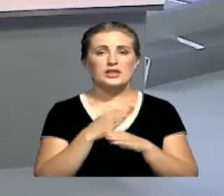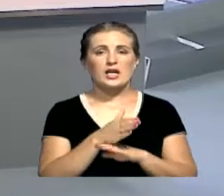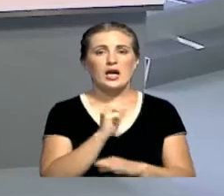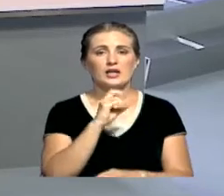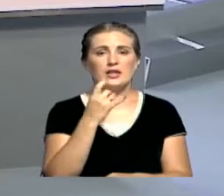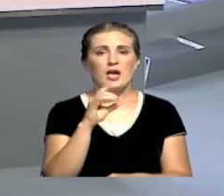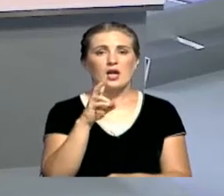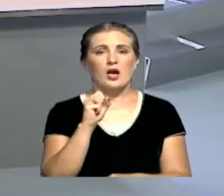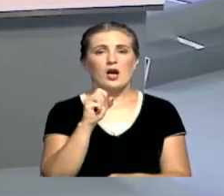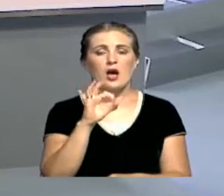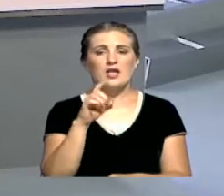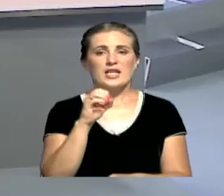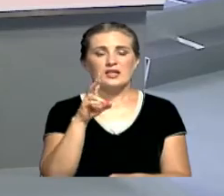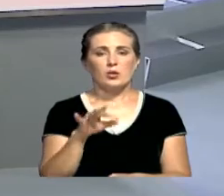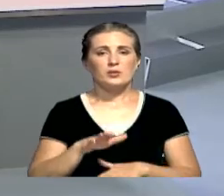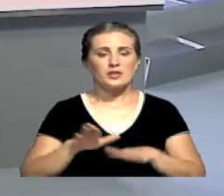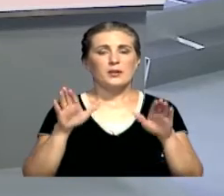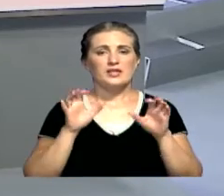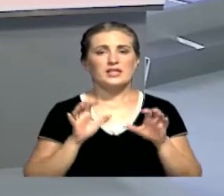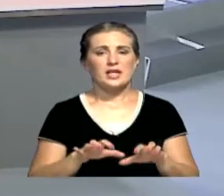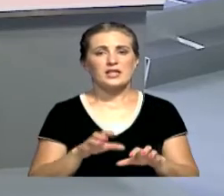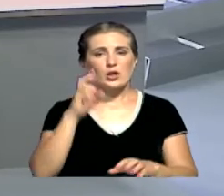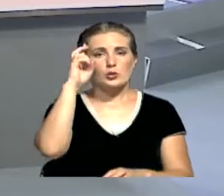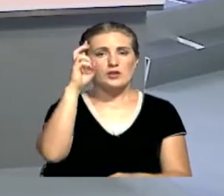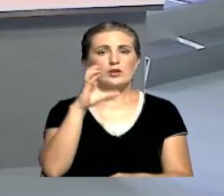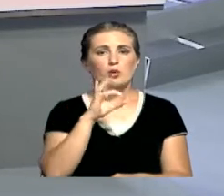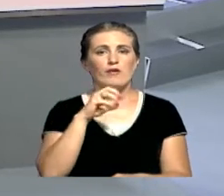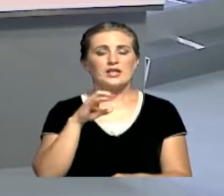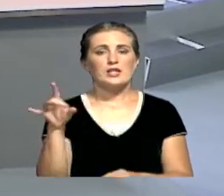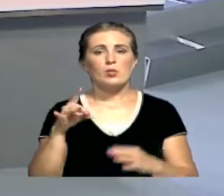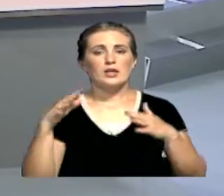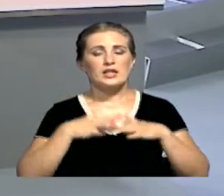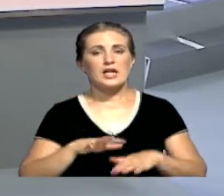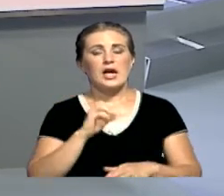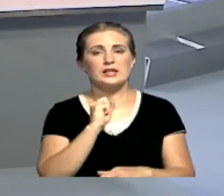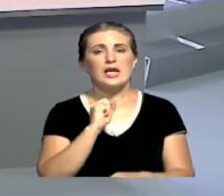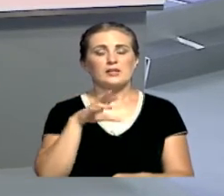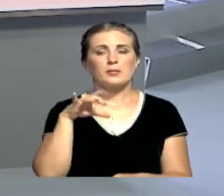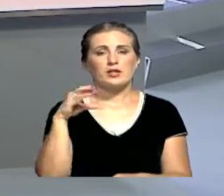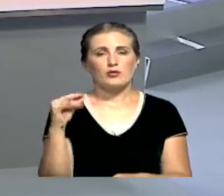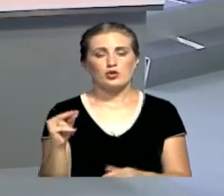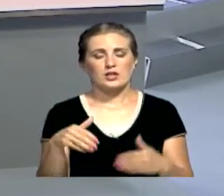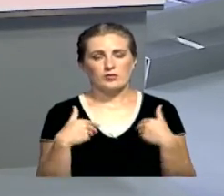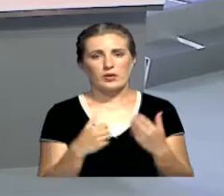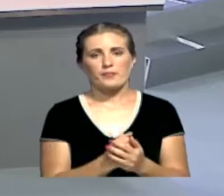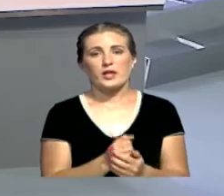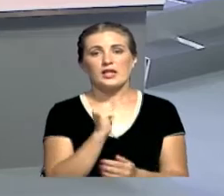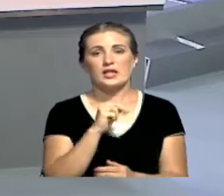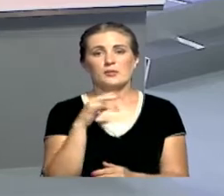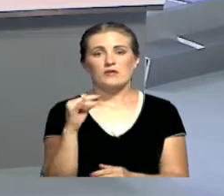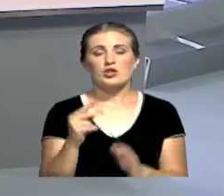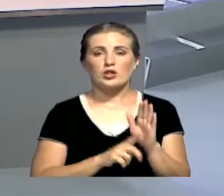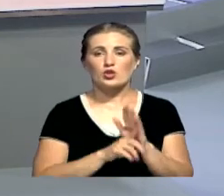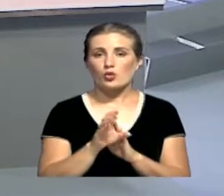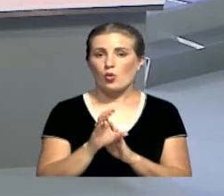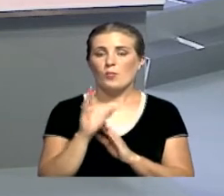козенко заместитель председателя государственного совета республики крым андрей дмитриев здравствуйте здравствуйте андрей дмитрич начнем вот